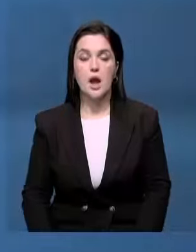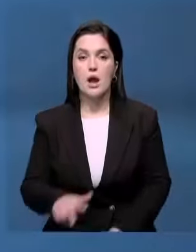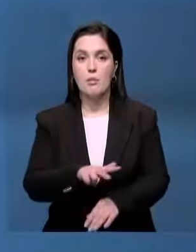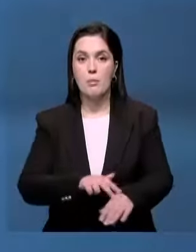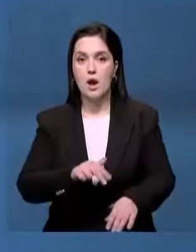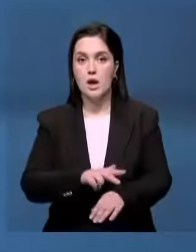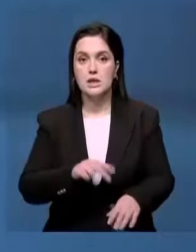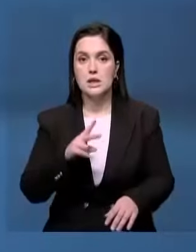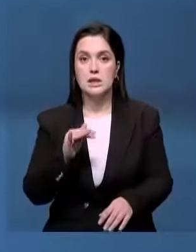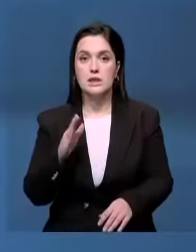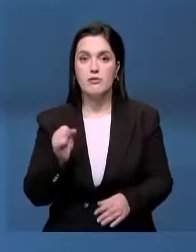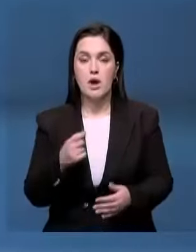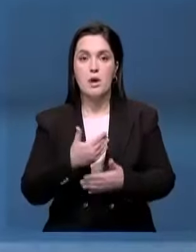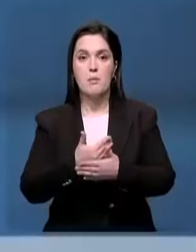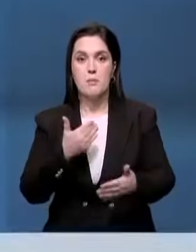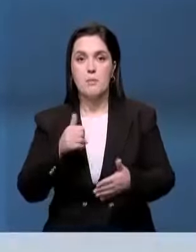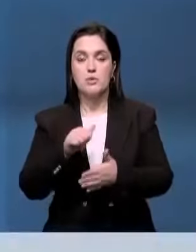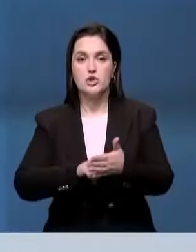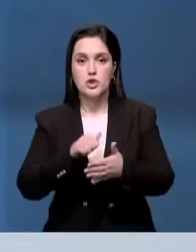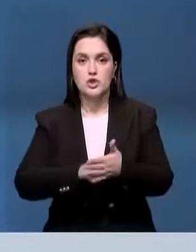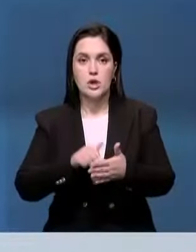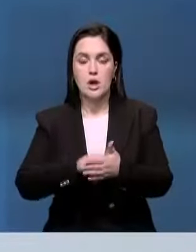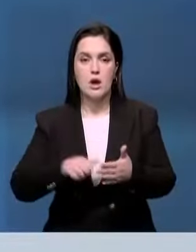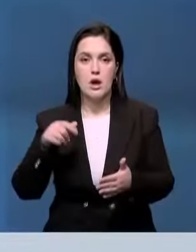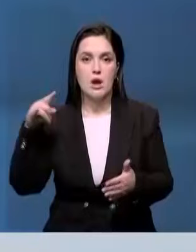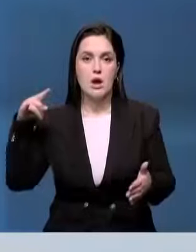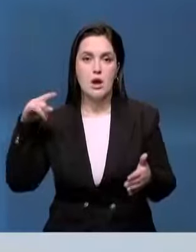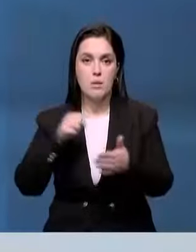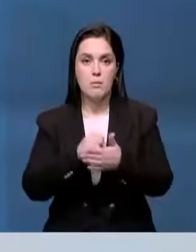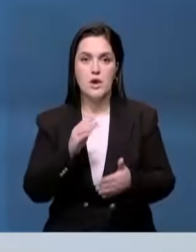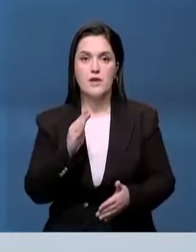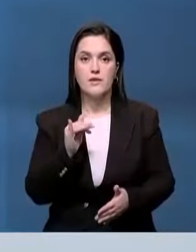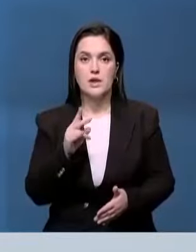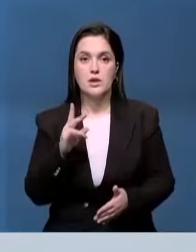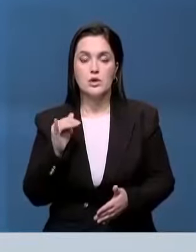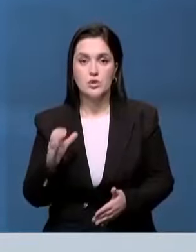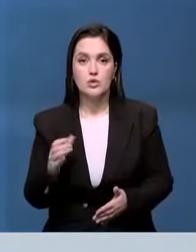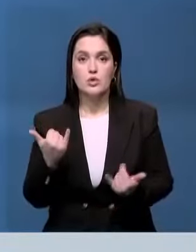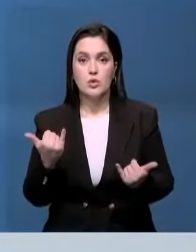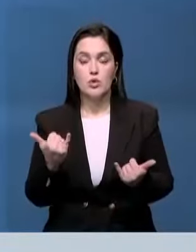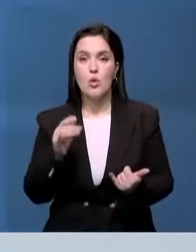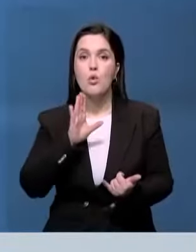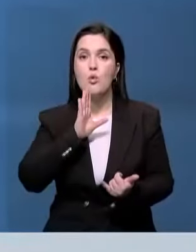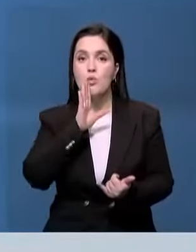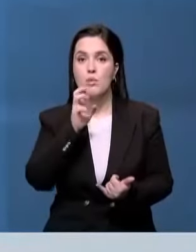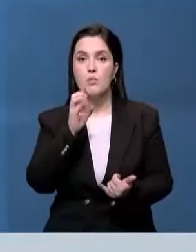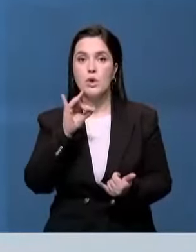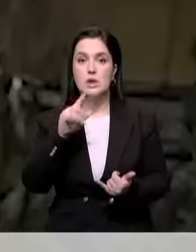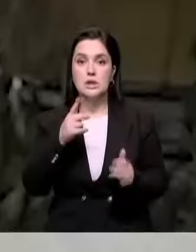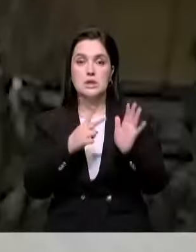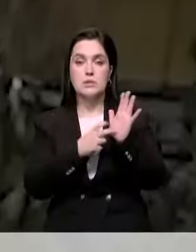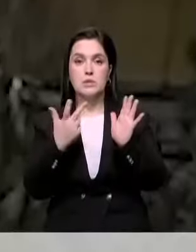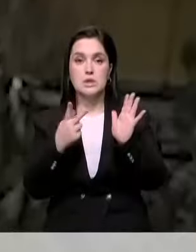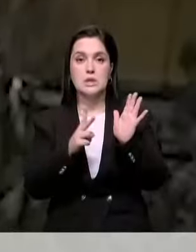Полиция Литвы назвала предварительные версии причины крушения грузового самолета в Вильнюсе, которое произошло сегодня утром. У Боинга